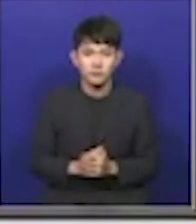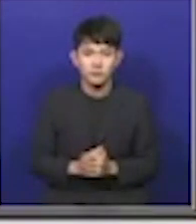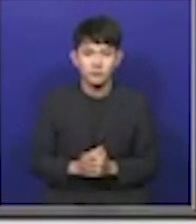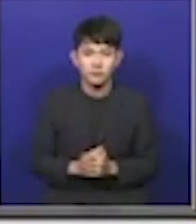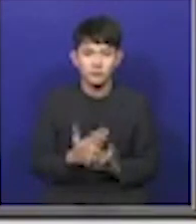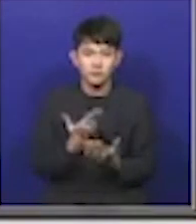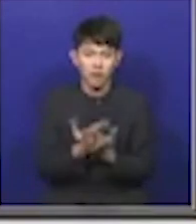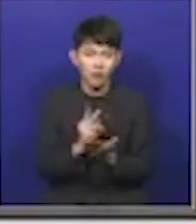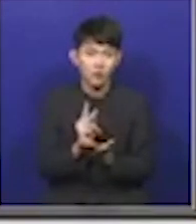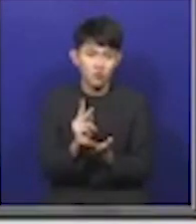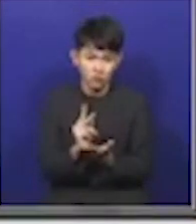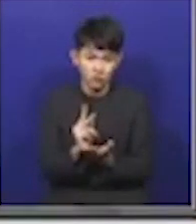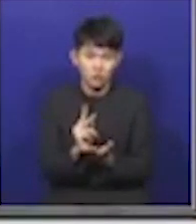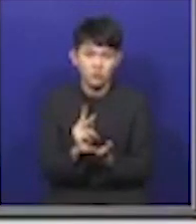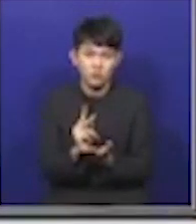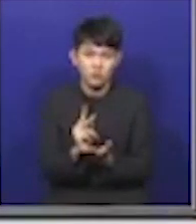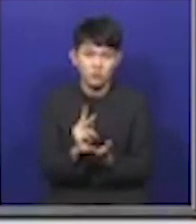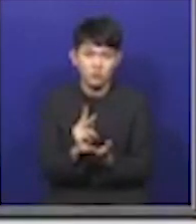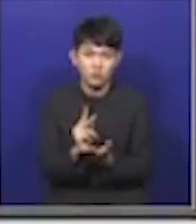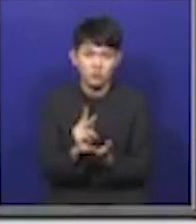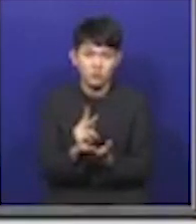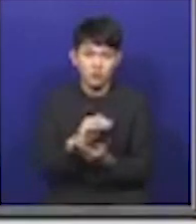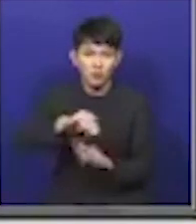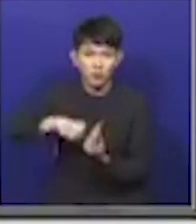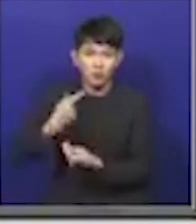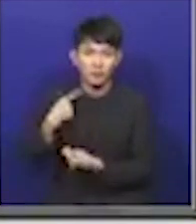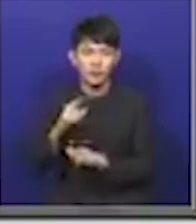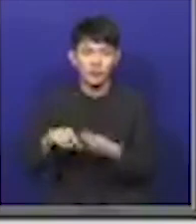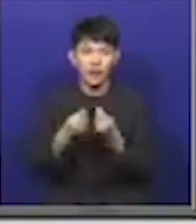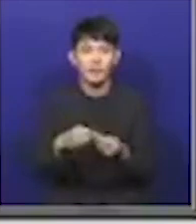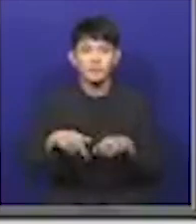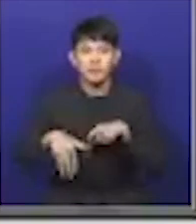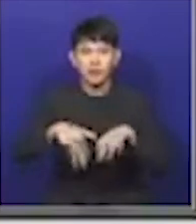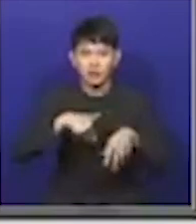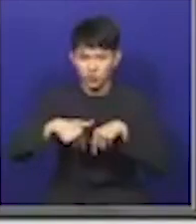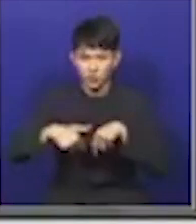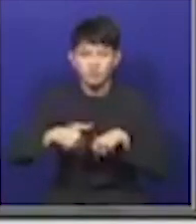เงินกู้เอาไปเป็นประโยชน์ให้ประชาชนให้ถึงที่สุด